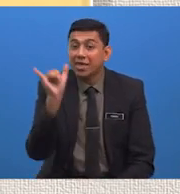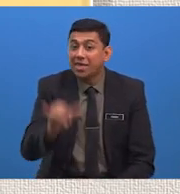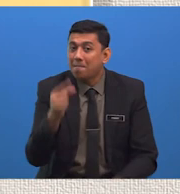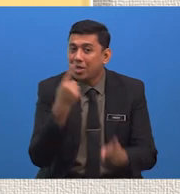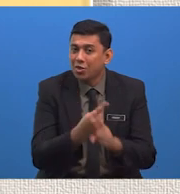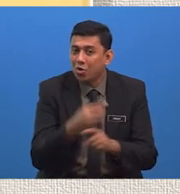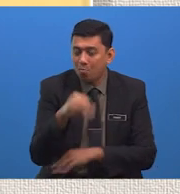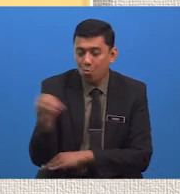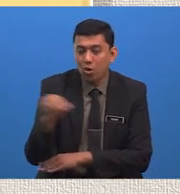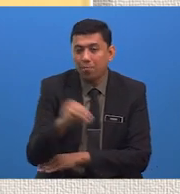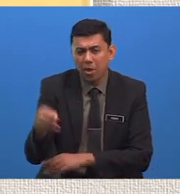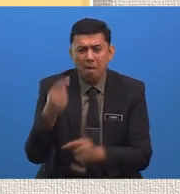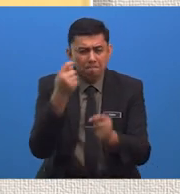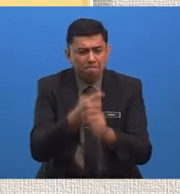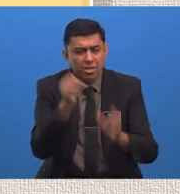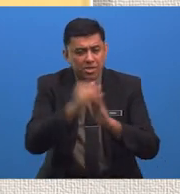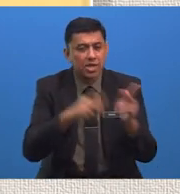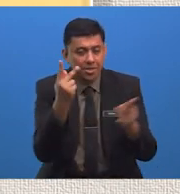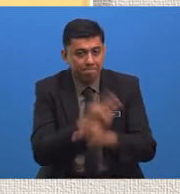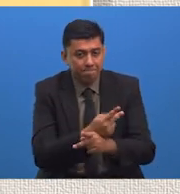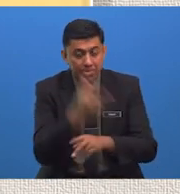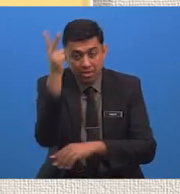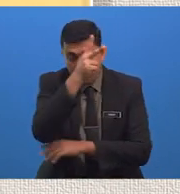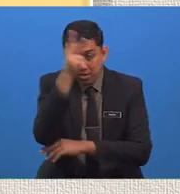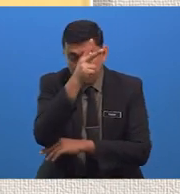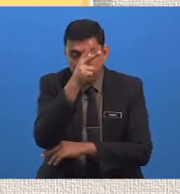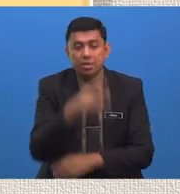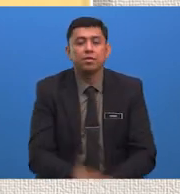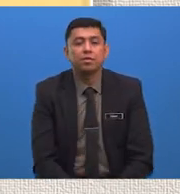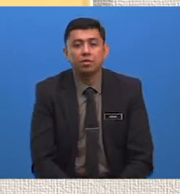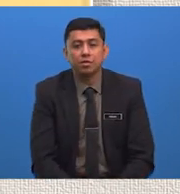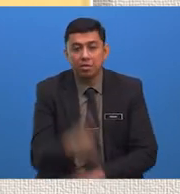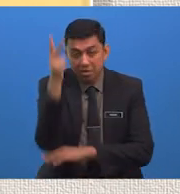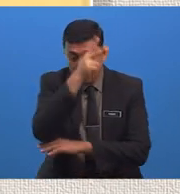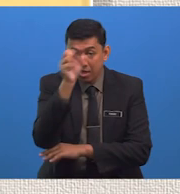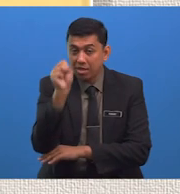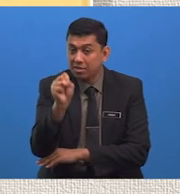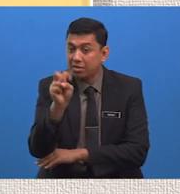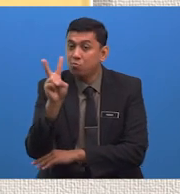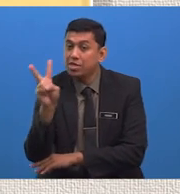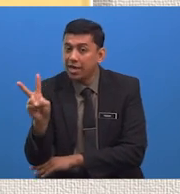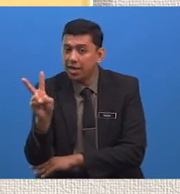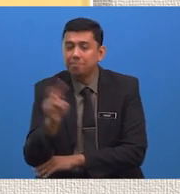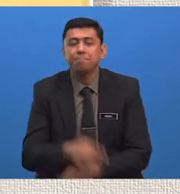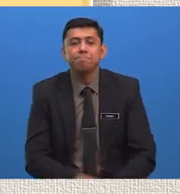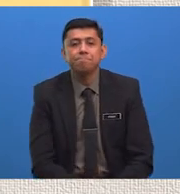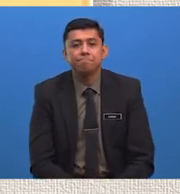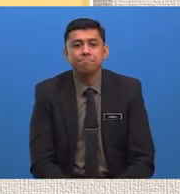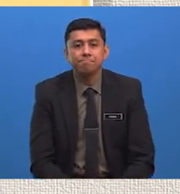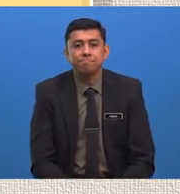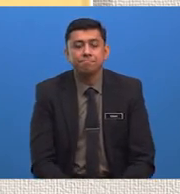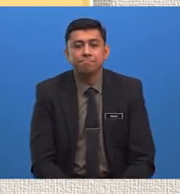Ya, betul, murid-murid. Tepat sekali. Kerajaan tersebut ialah kerajaan Sriwijaya.